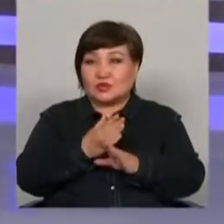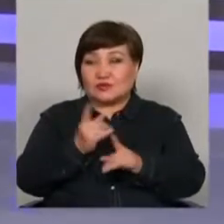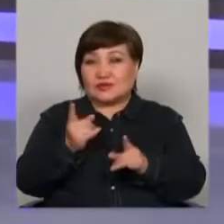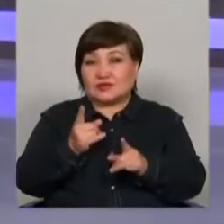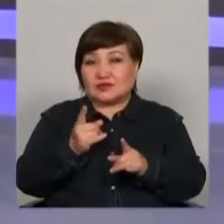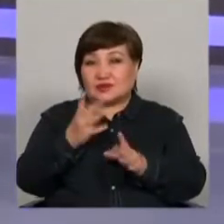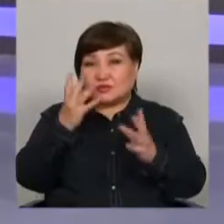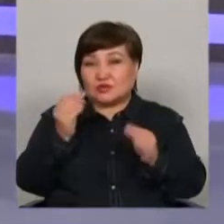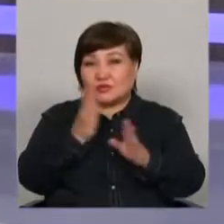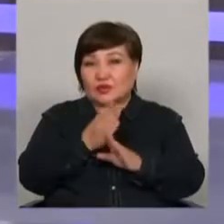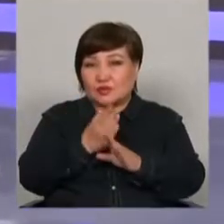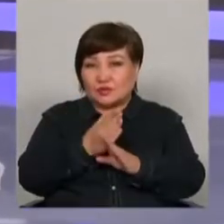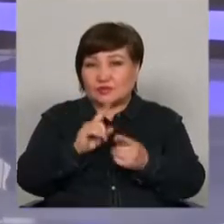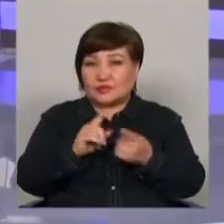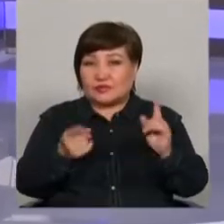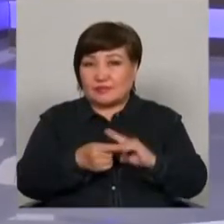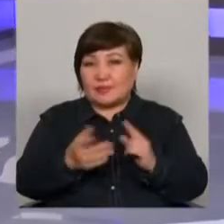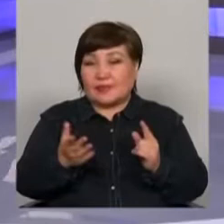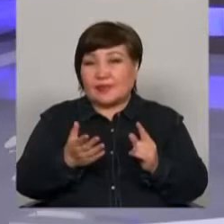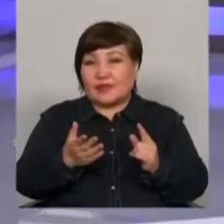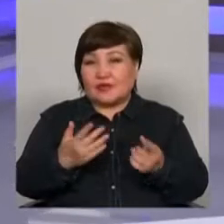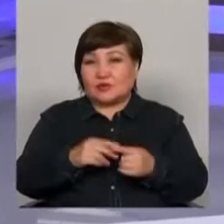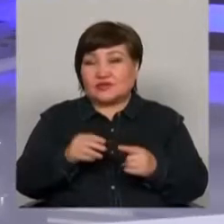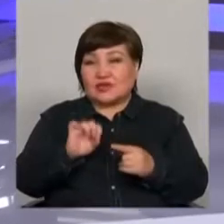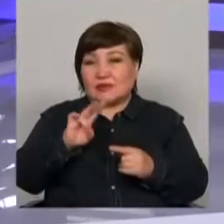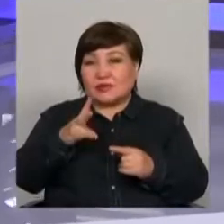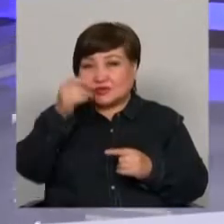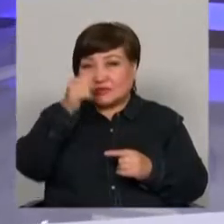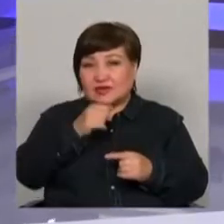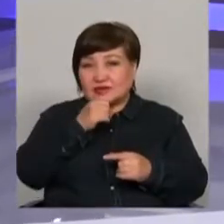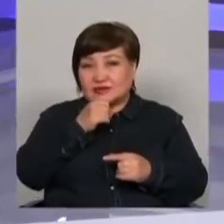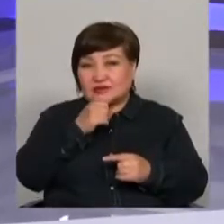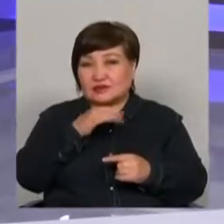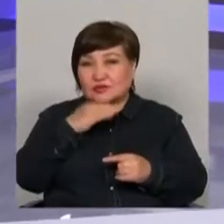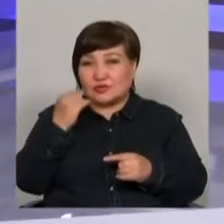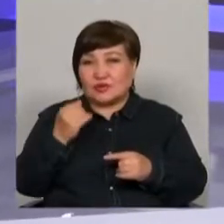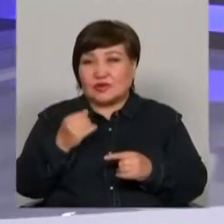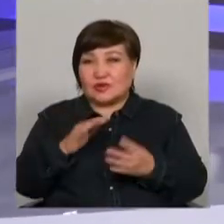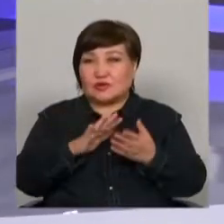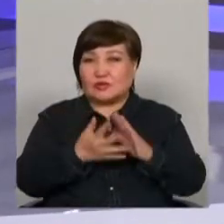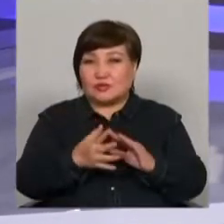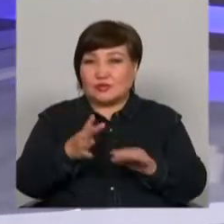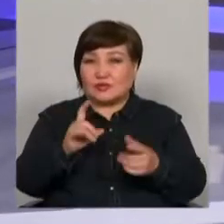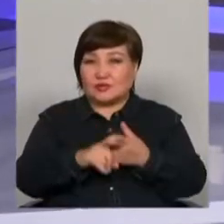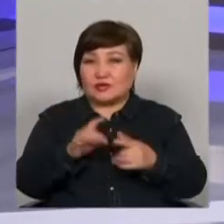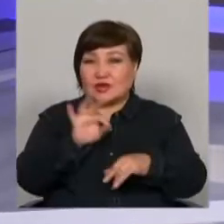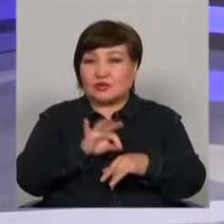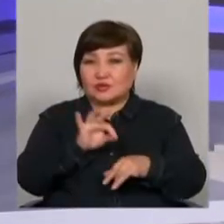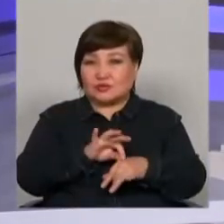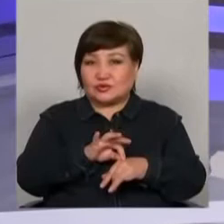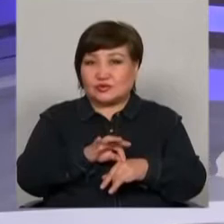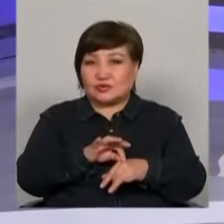нақа болмаса жаңағы той жиындардың осы маусым айының соңында көп болуына байланысты ма, бұл аурудың жиілігі өсіп